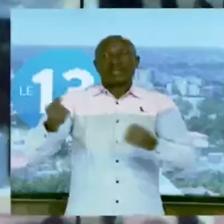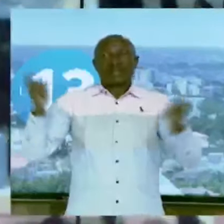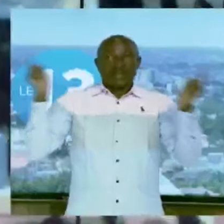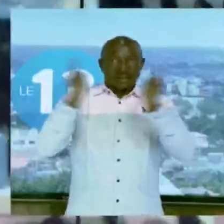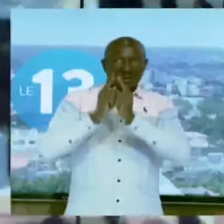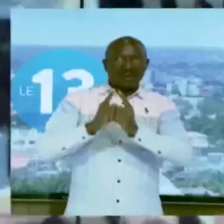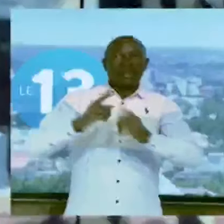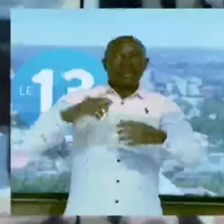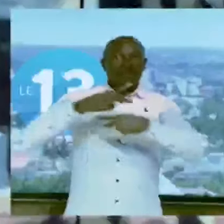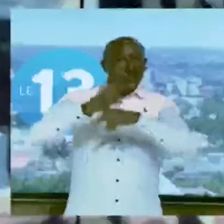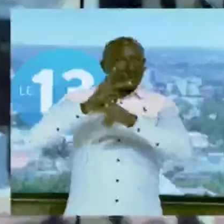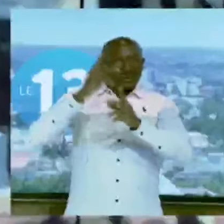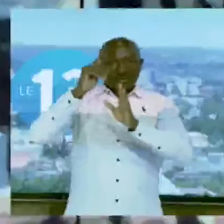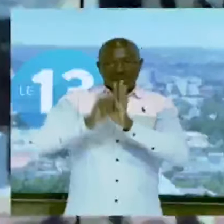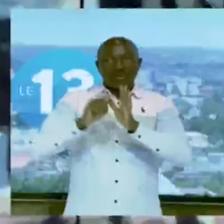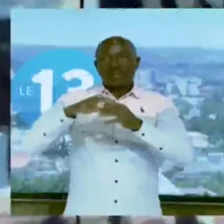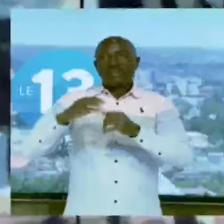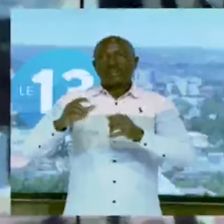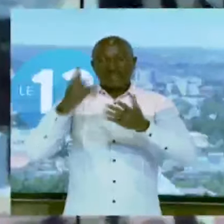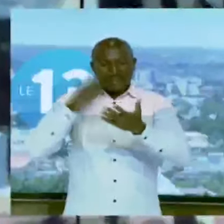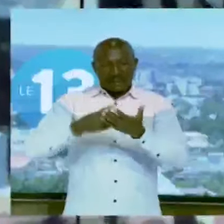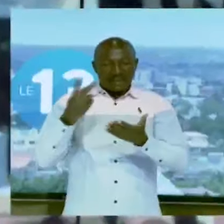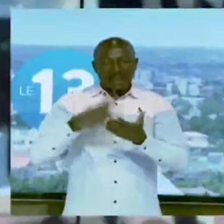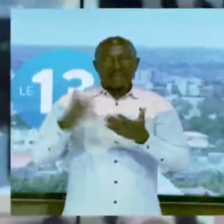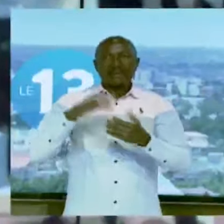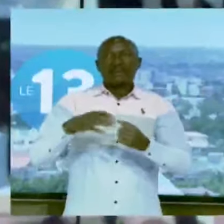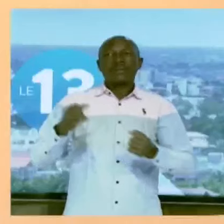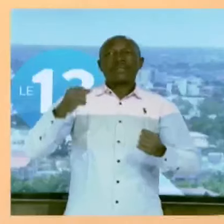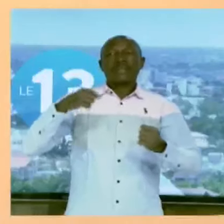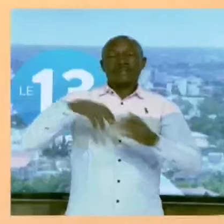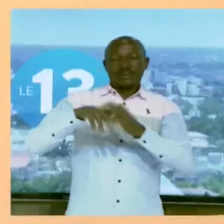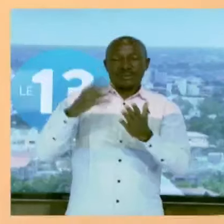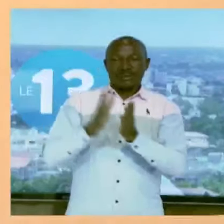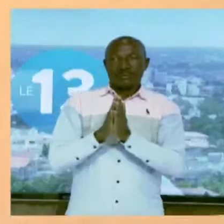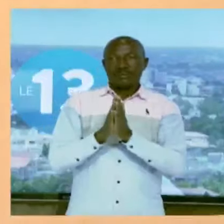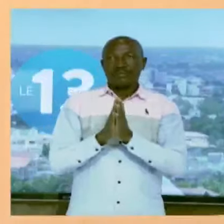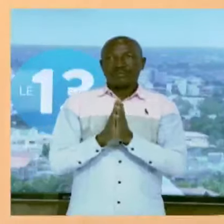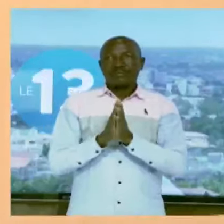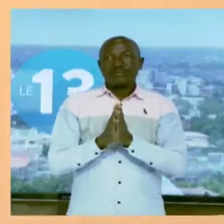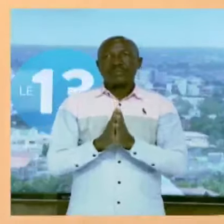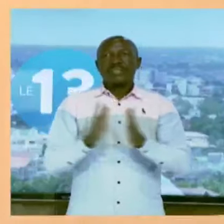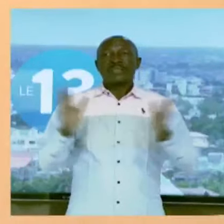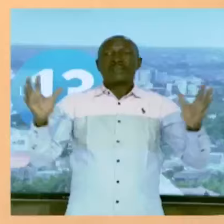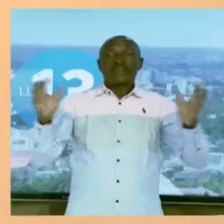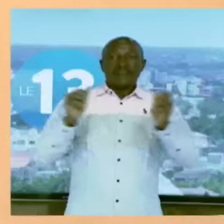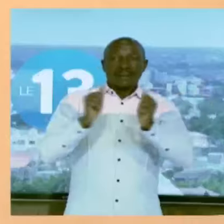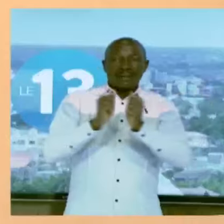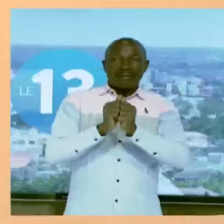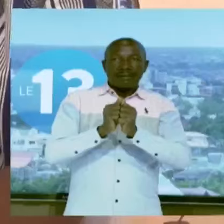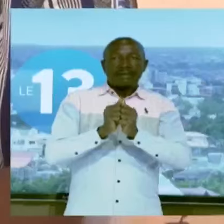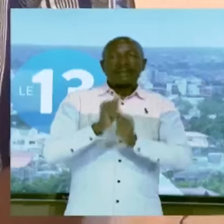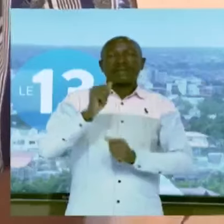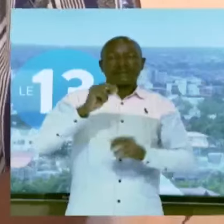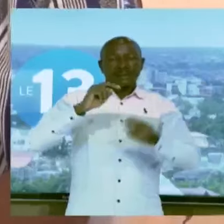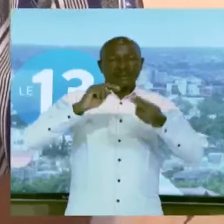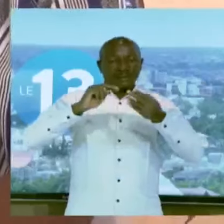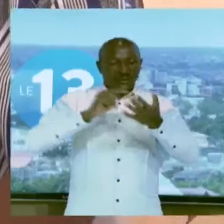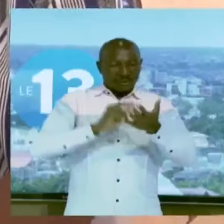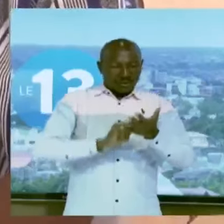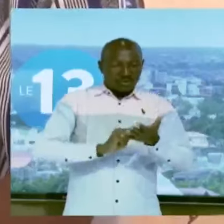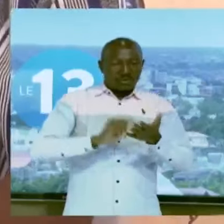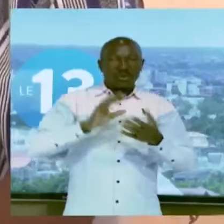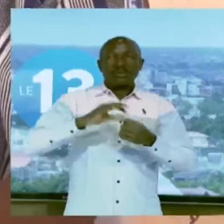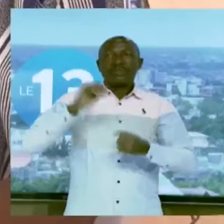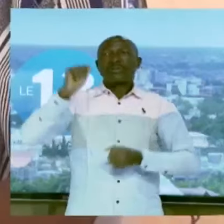production littéraire, Le Point avec Amadou Ilboudo et Moussaki. Avec une note de 16 sur 20, Gilbert